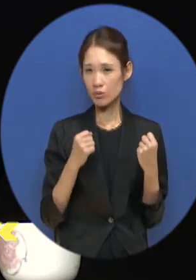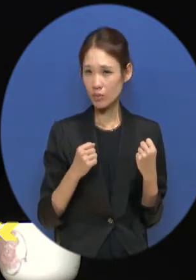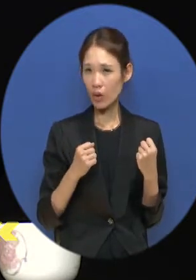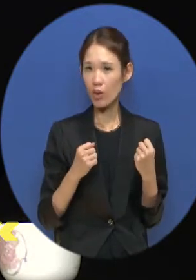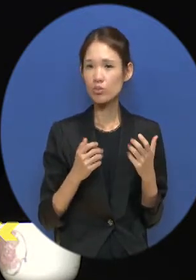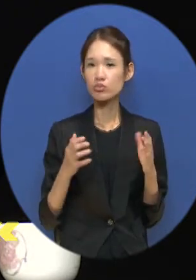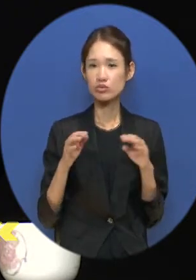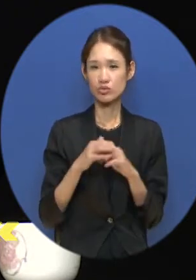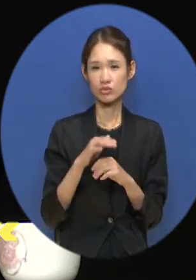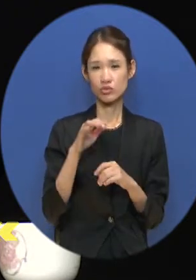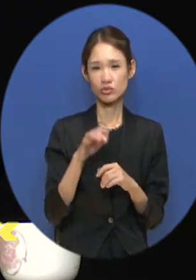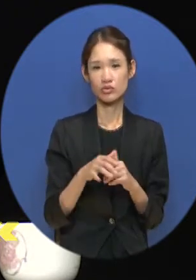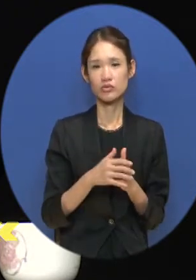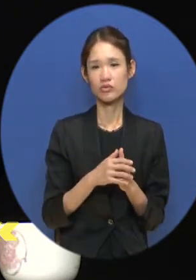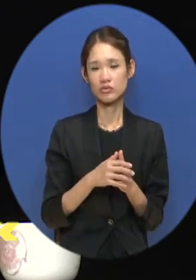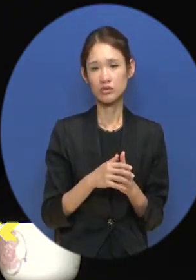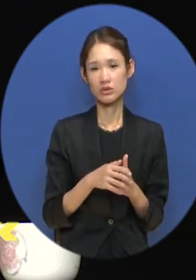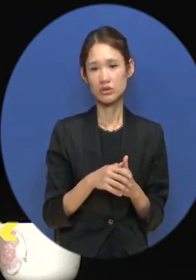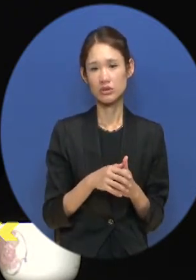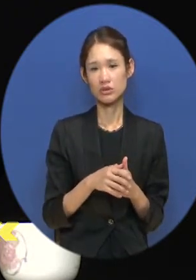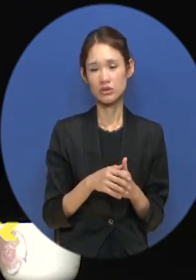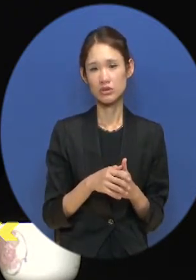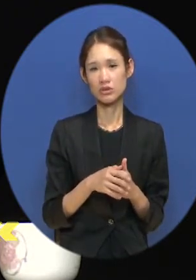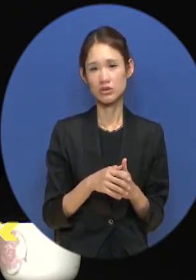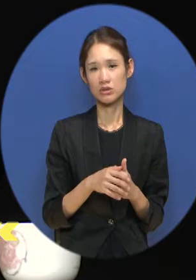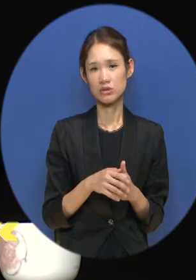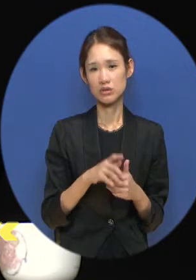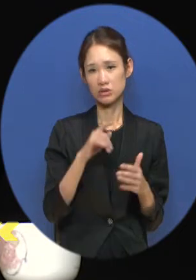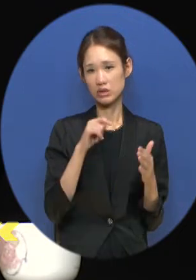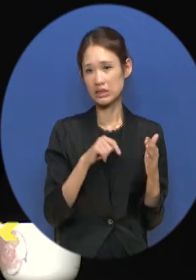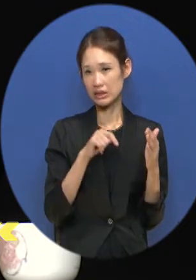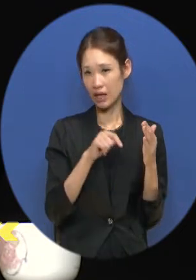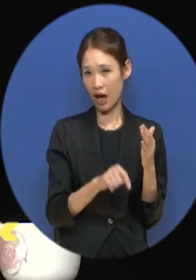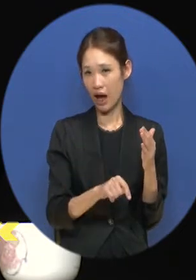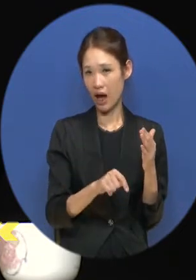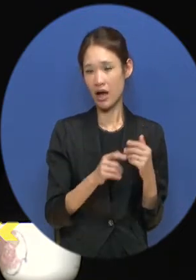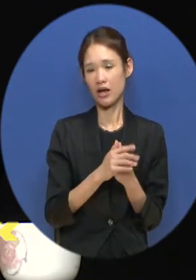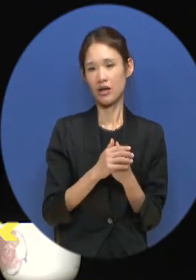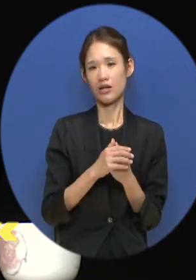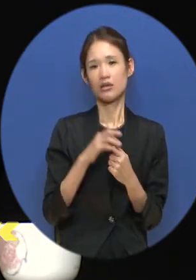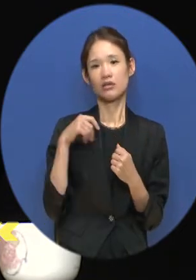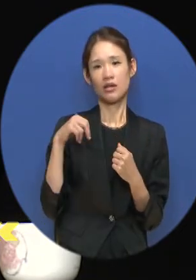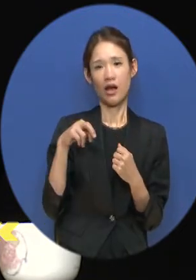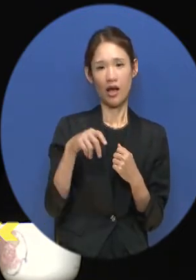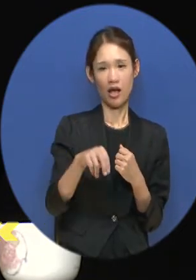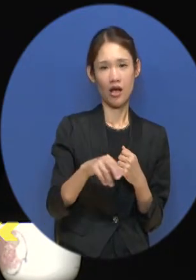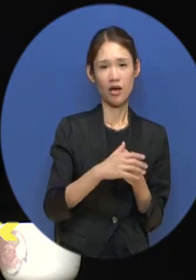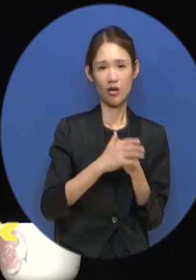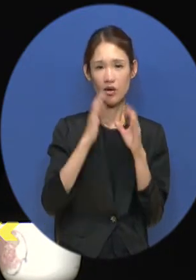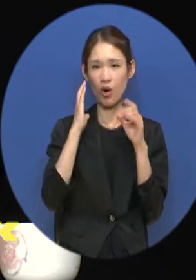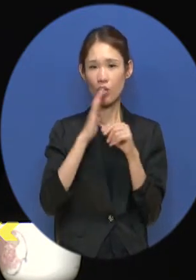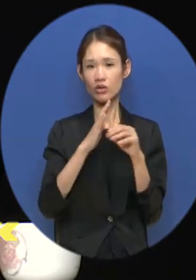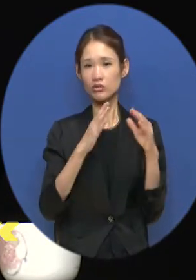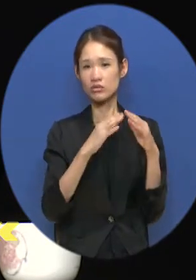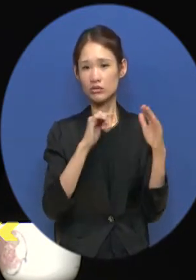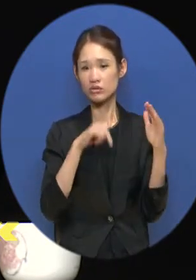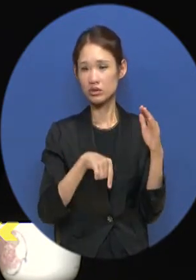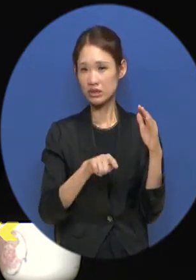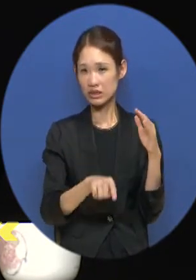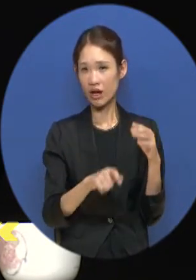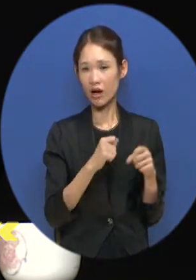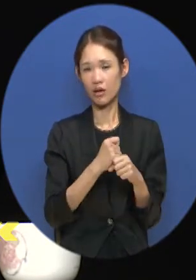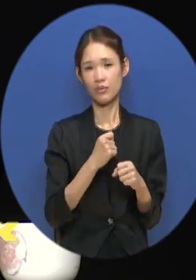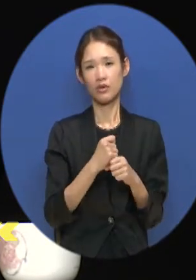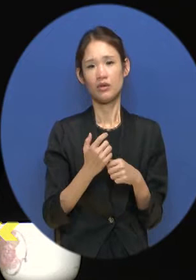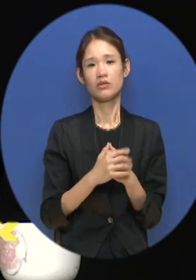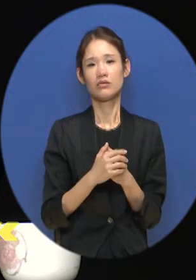사람들이 그런 그 머무는 시설이 혹시 이제 지하로 갈 수 있는 거죠. 어린이집도 지하에다 뭐 만들